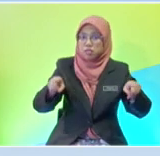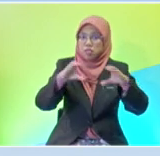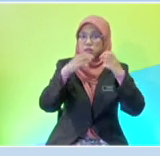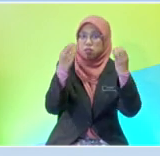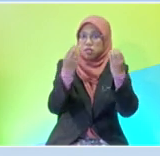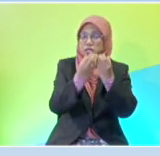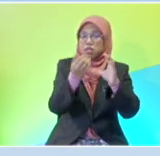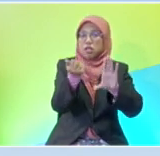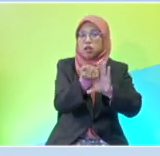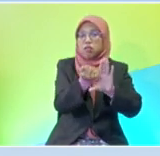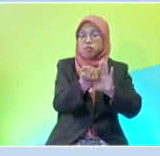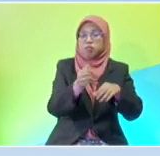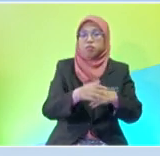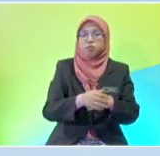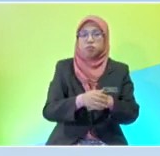prinsipnya